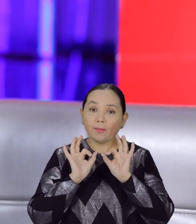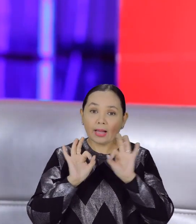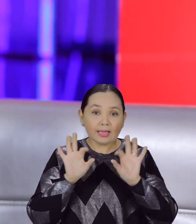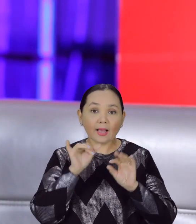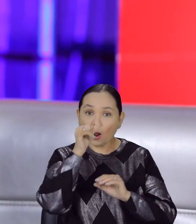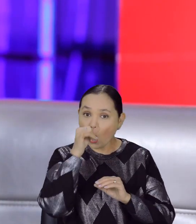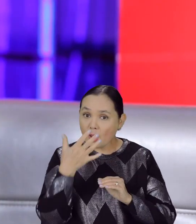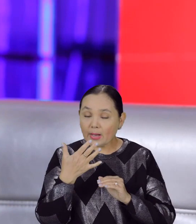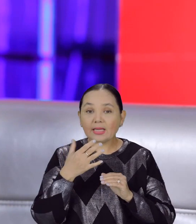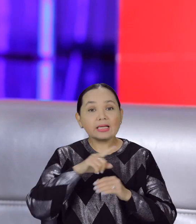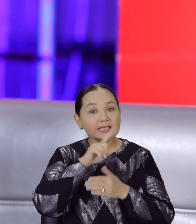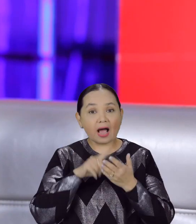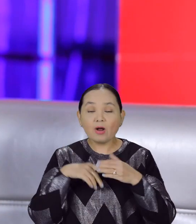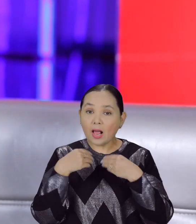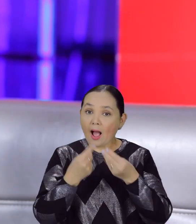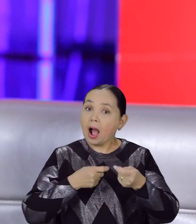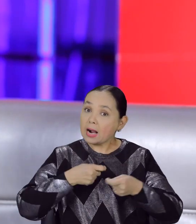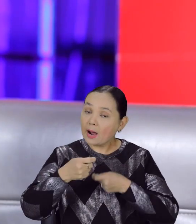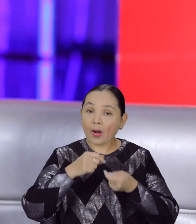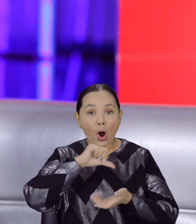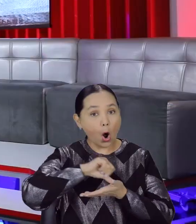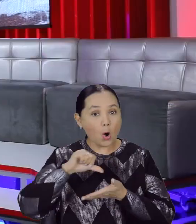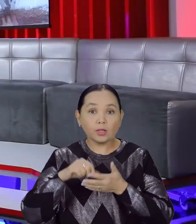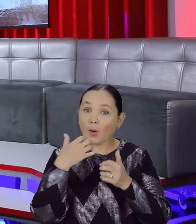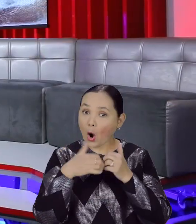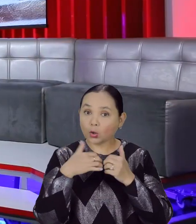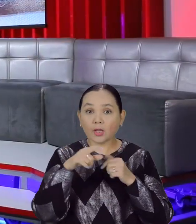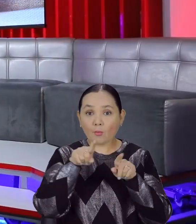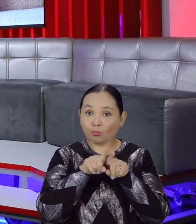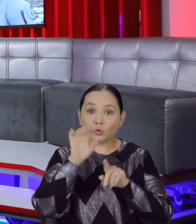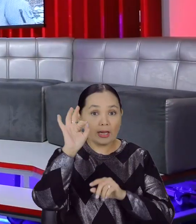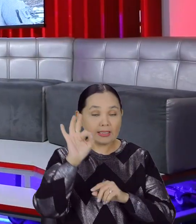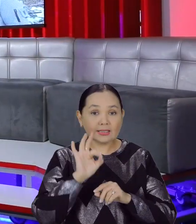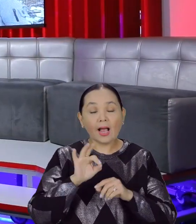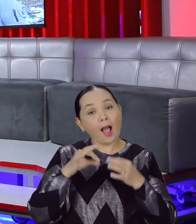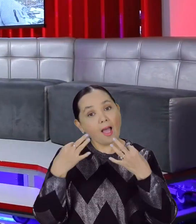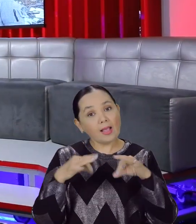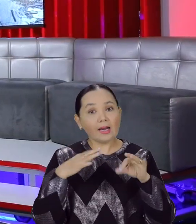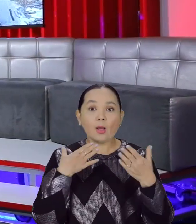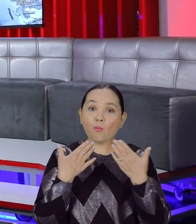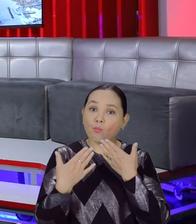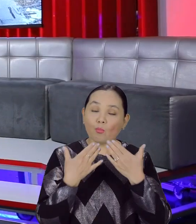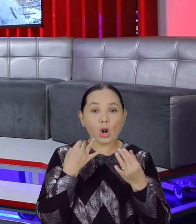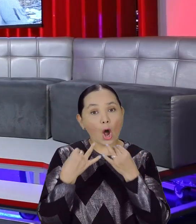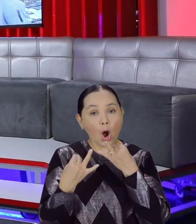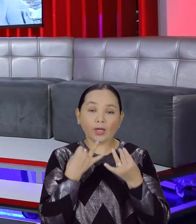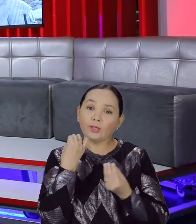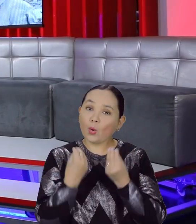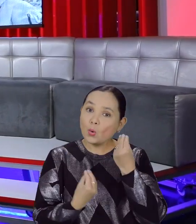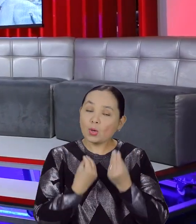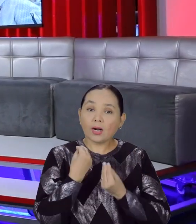va savol berdim. Rahbarlar va xodimlar o'rtasida bu darajadagi erkin muloqot, ya'ni